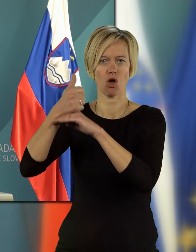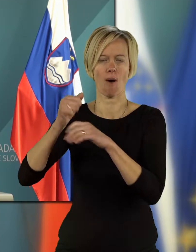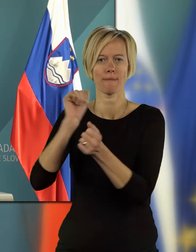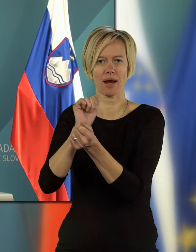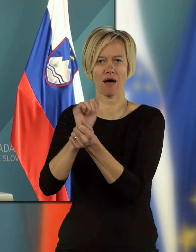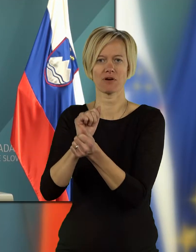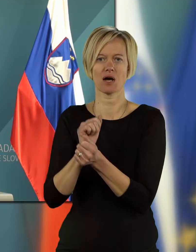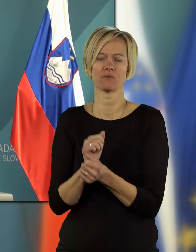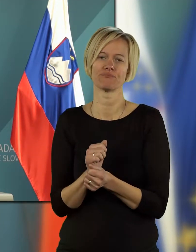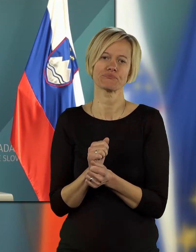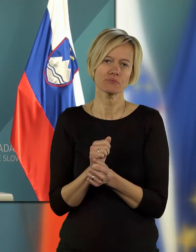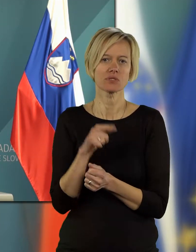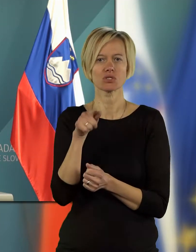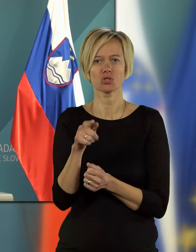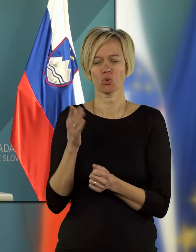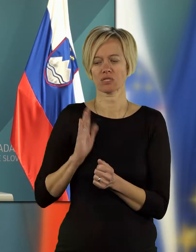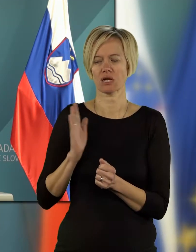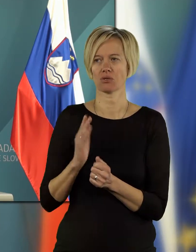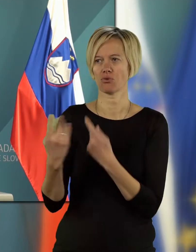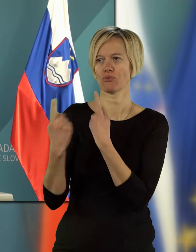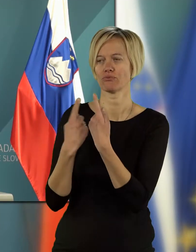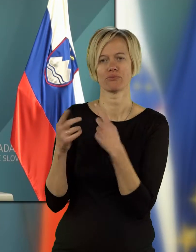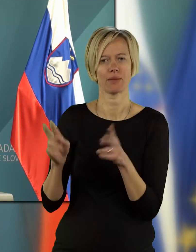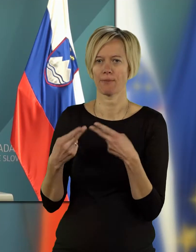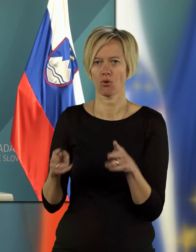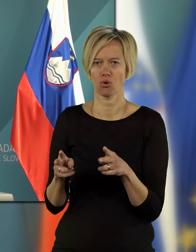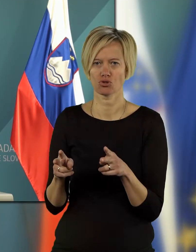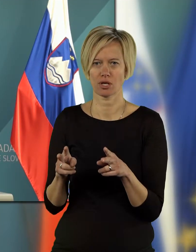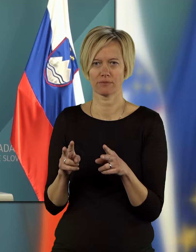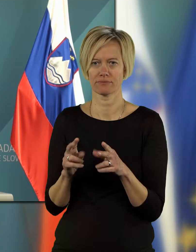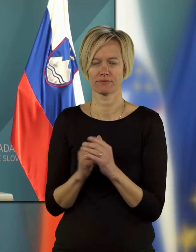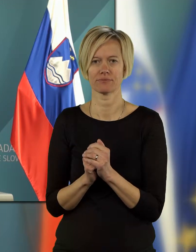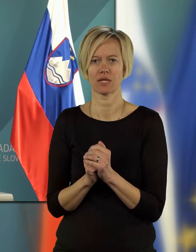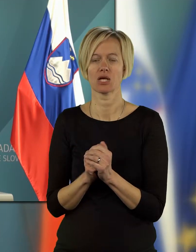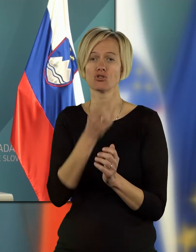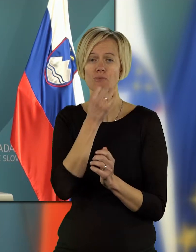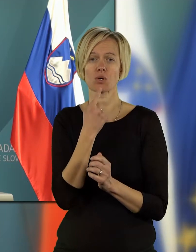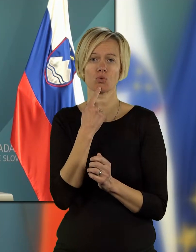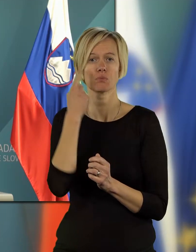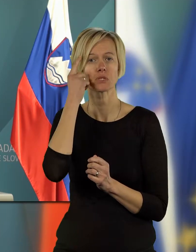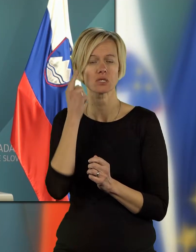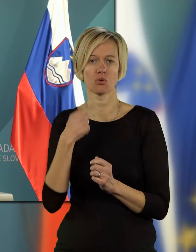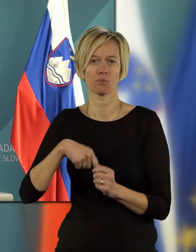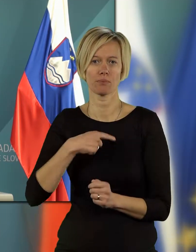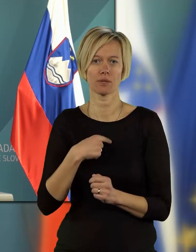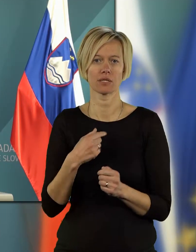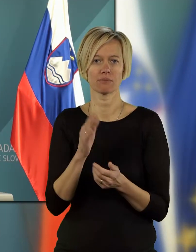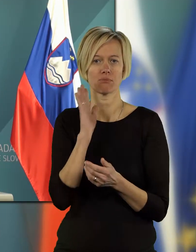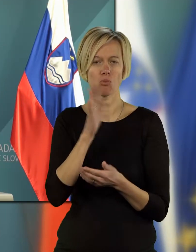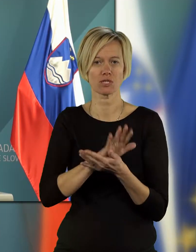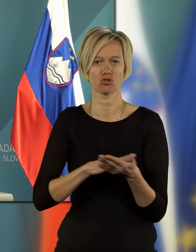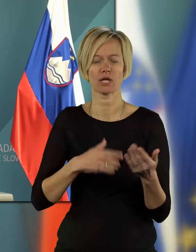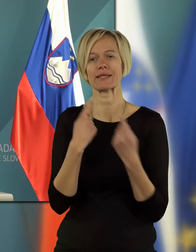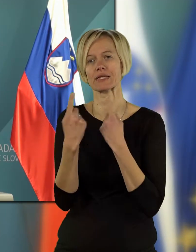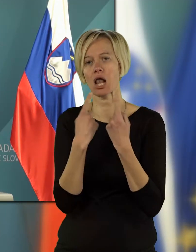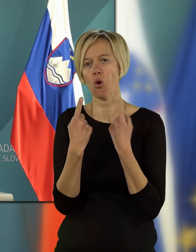prava, s tako stranjo pač je nemogoče izvajati dialog. Če je pa nekdo mislil, da bi mi